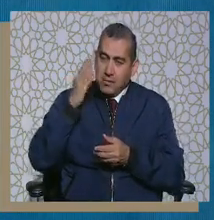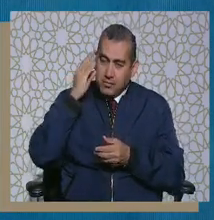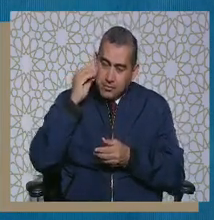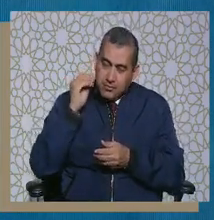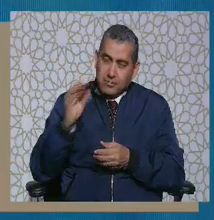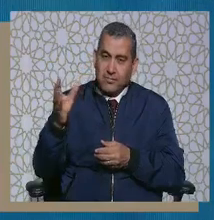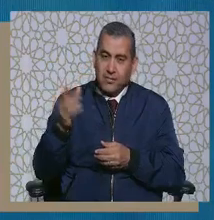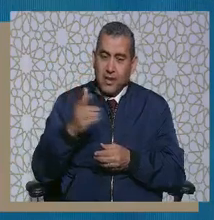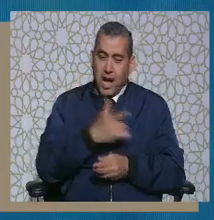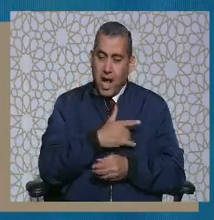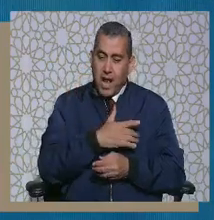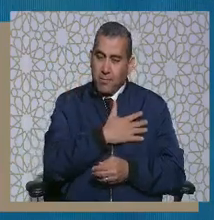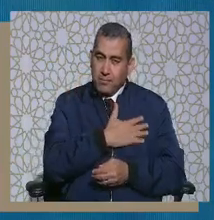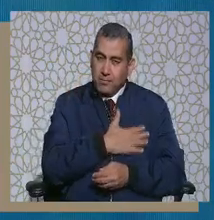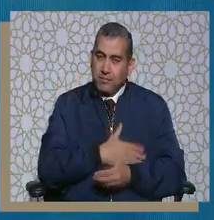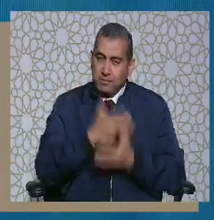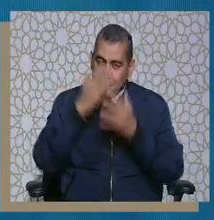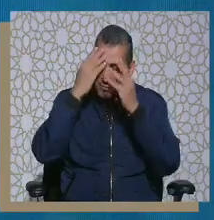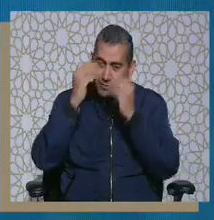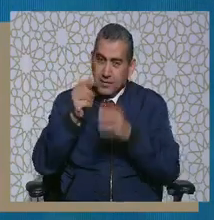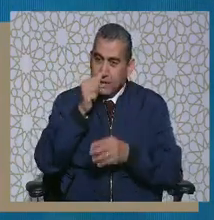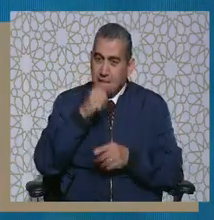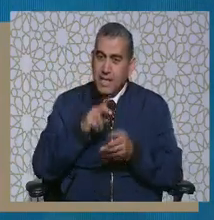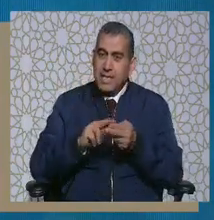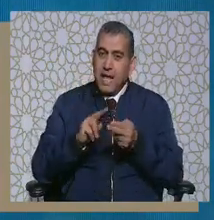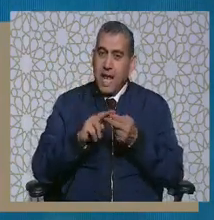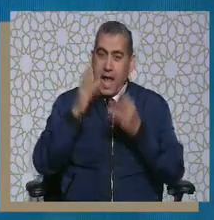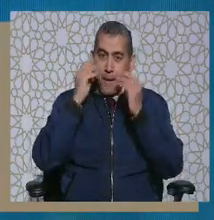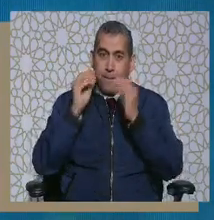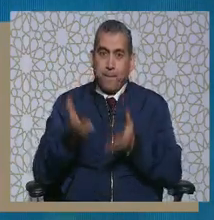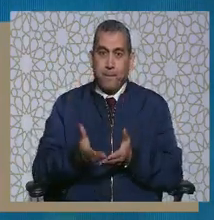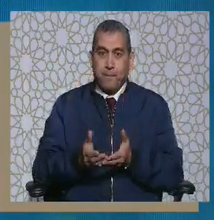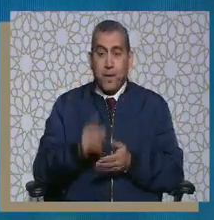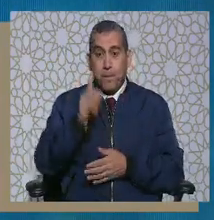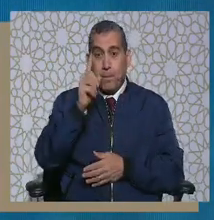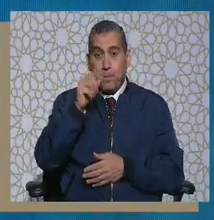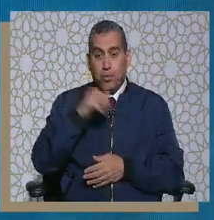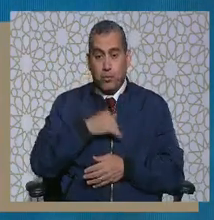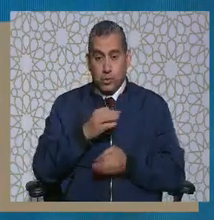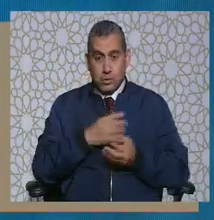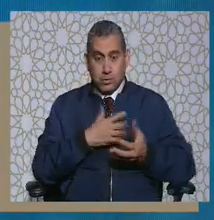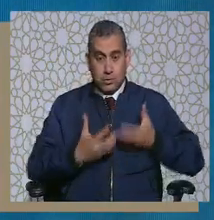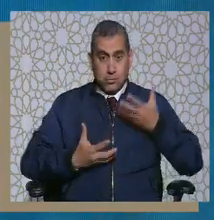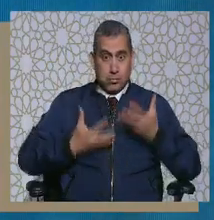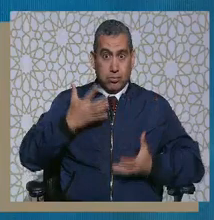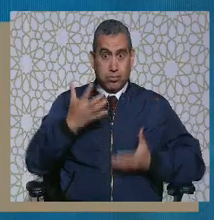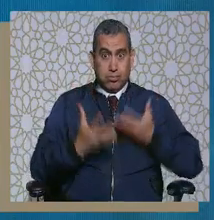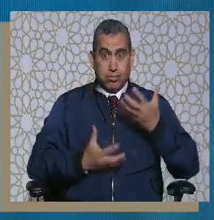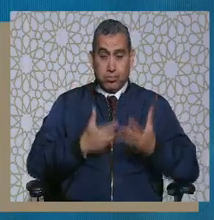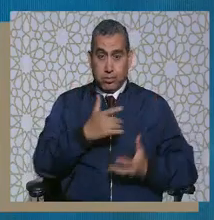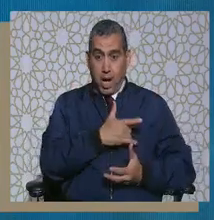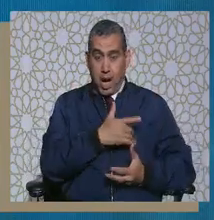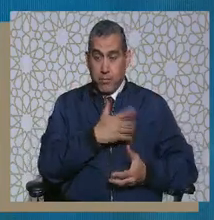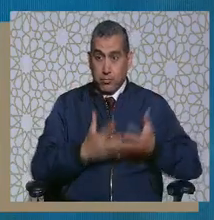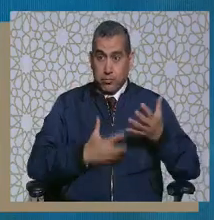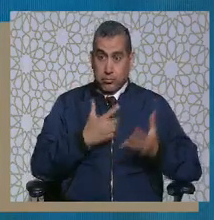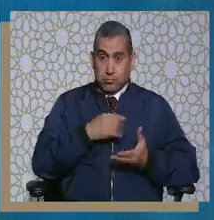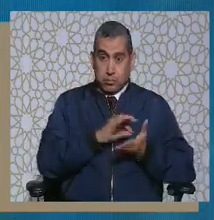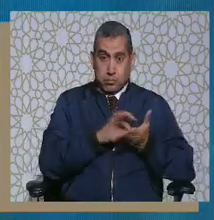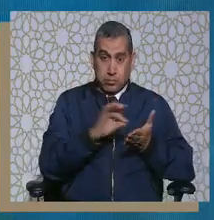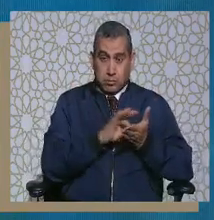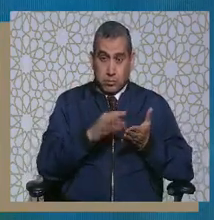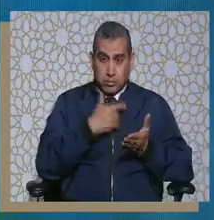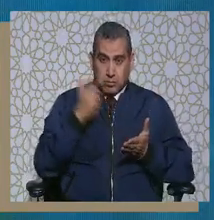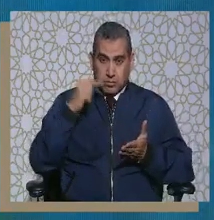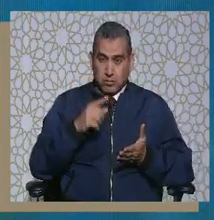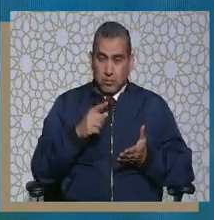سلم قلبك خلي قلبك فيه سلام لكن لو سبت النار دي تفضل مشتعله في قلبك ايه يعني ان